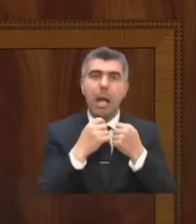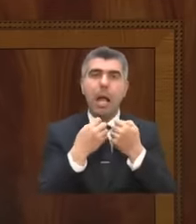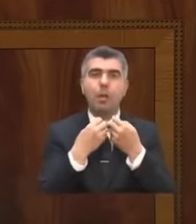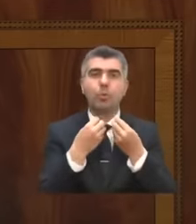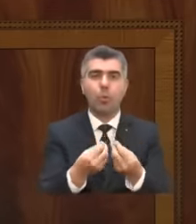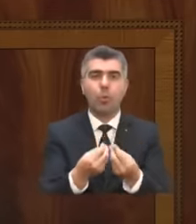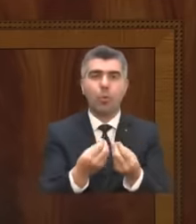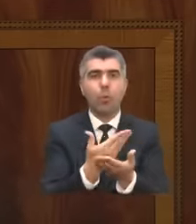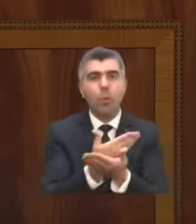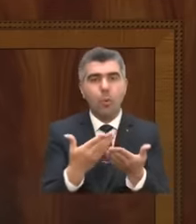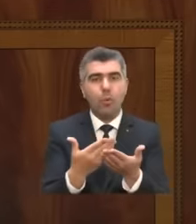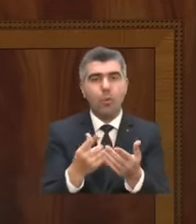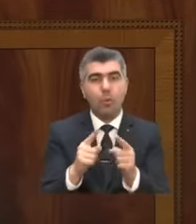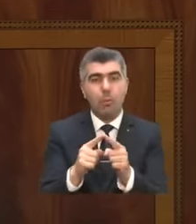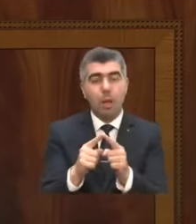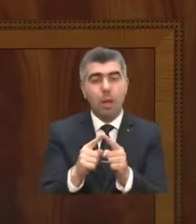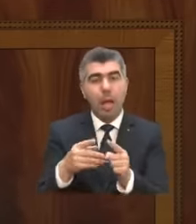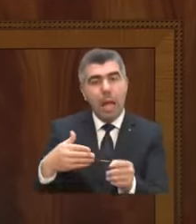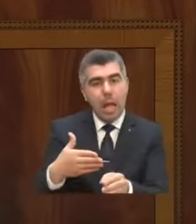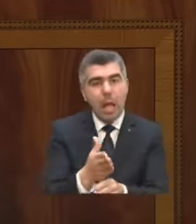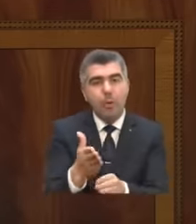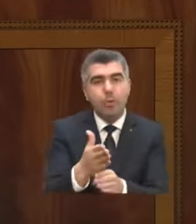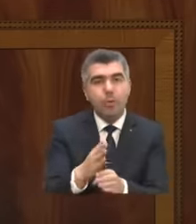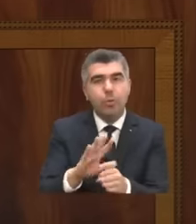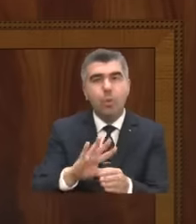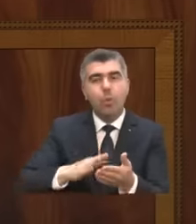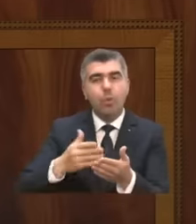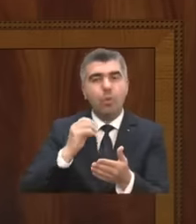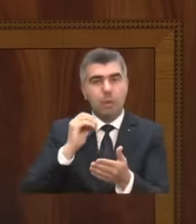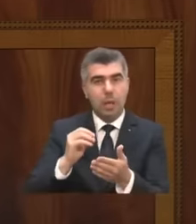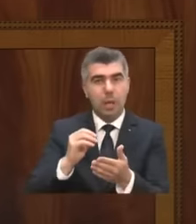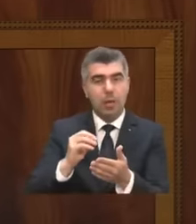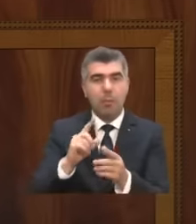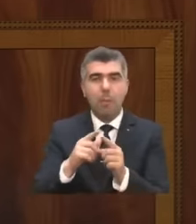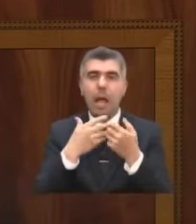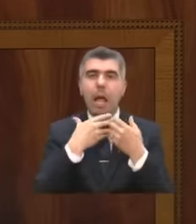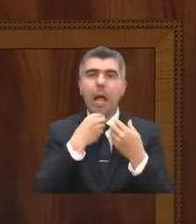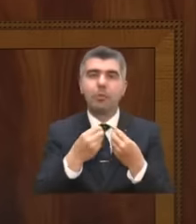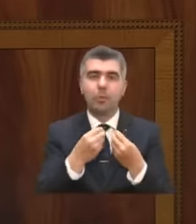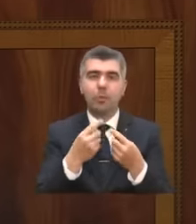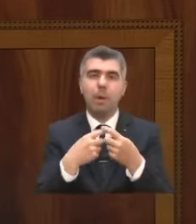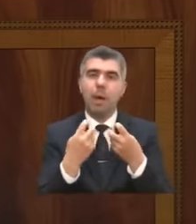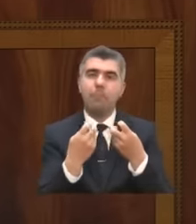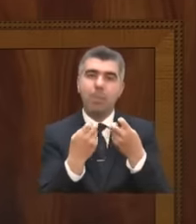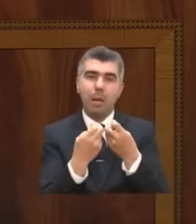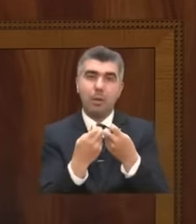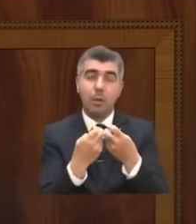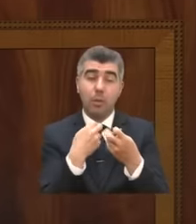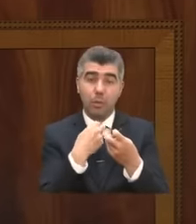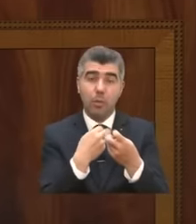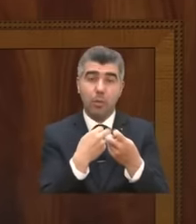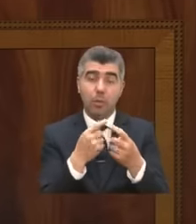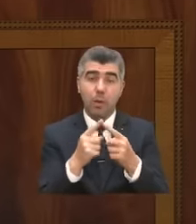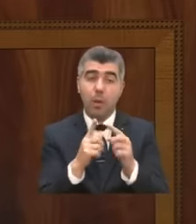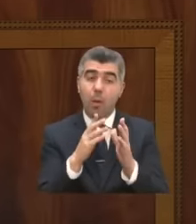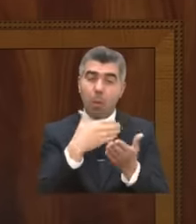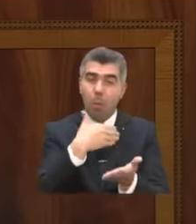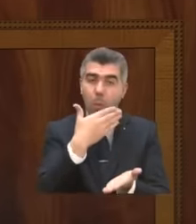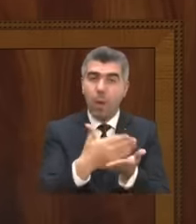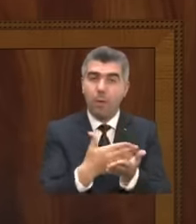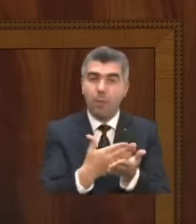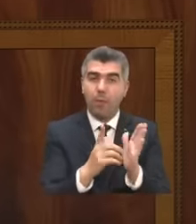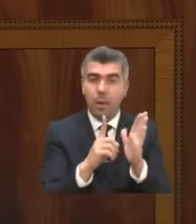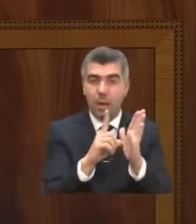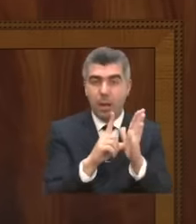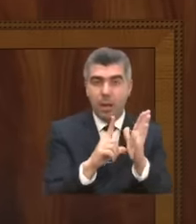ولاو كلهم كيربيو ذاك الحلوسه في الديور وفي الضيعات باش يقتلوهم ويمشيو ياخذوا المكافاه. لما انتبهت الحكومه وقفت القانون، لما توقف